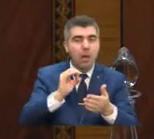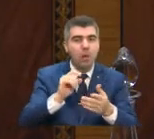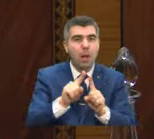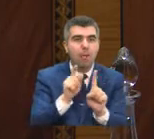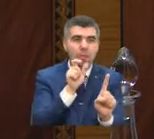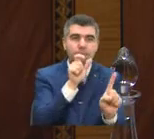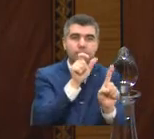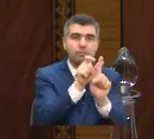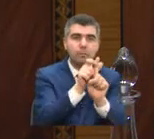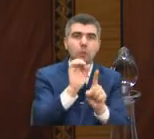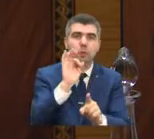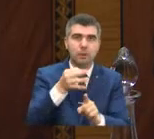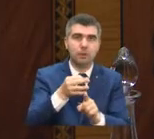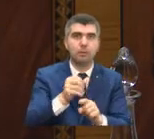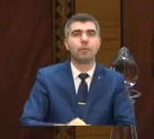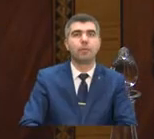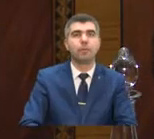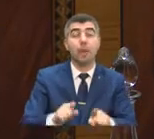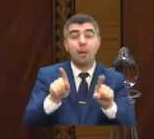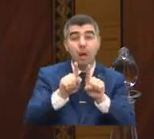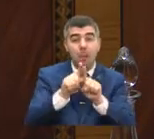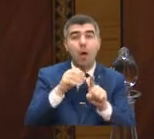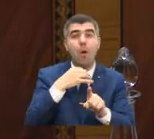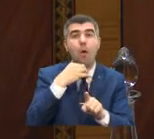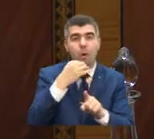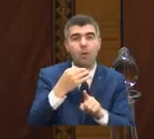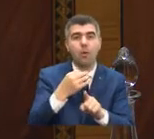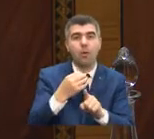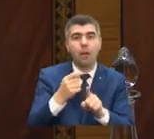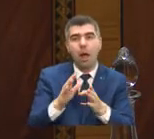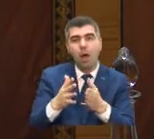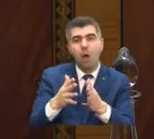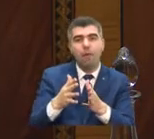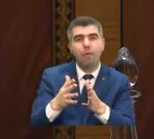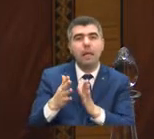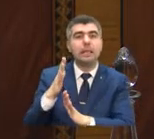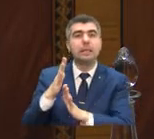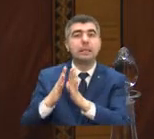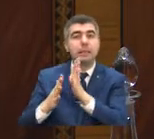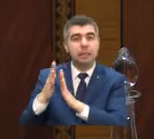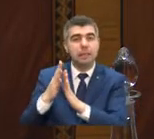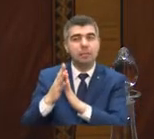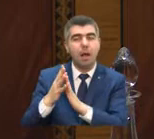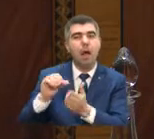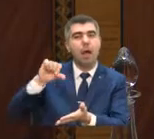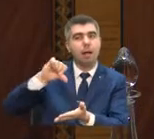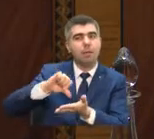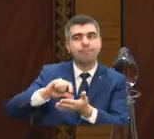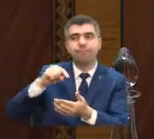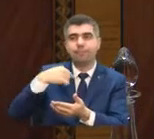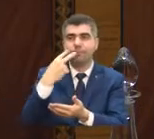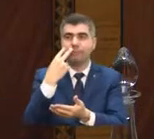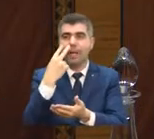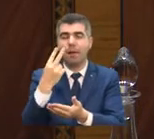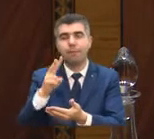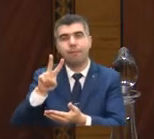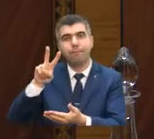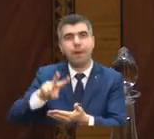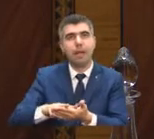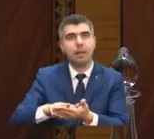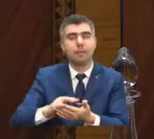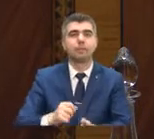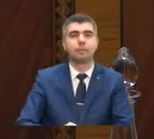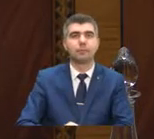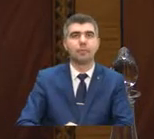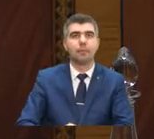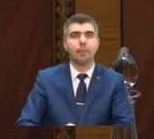وقع بالفعل وبوسائل بدائية بسيطة متاحة للعموم ومن مصادر غير متوقعة. واقعة